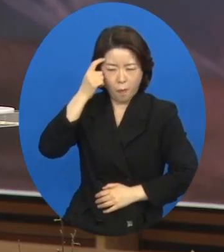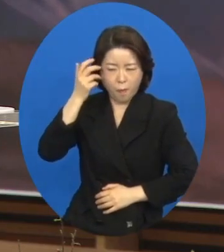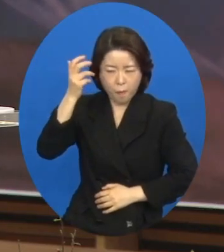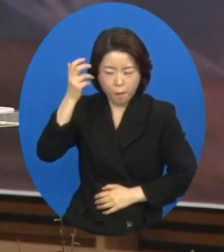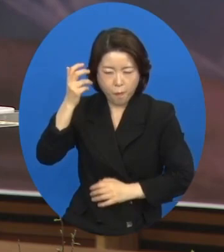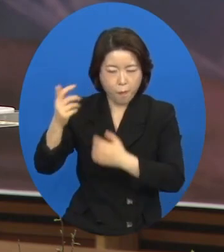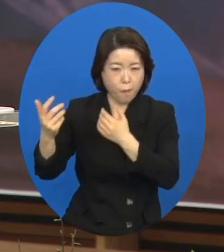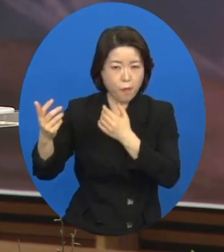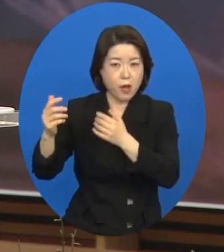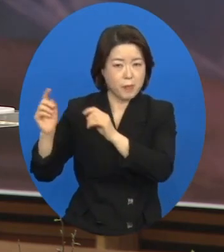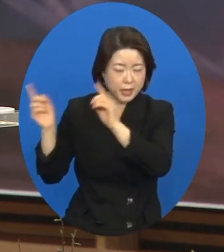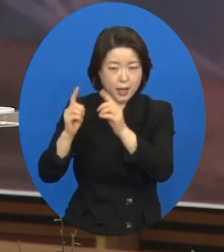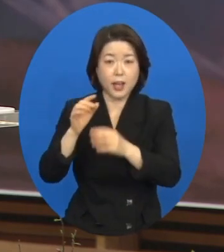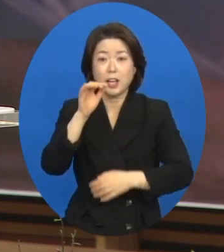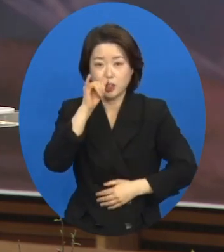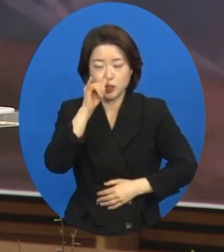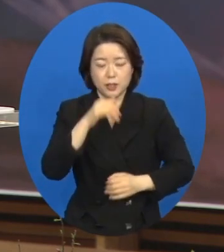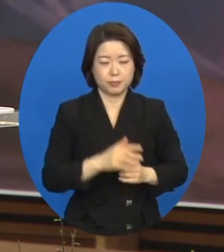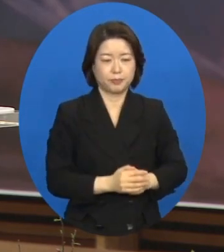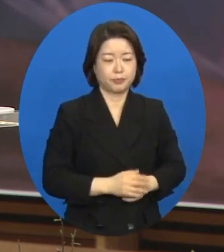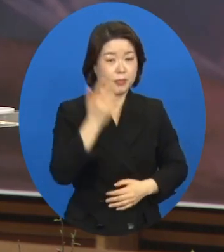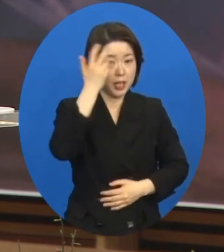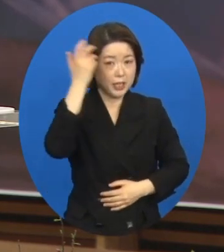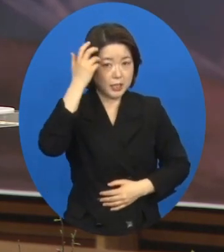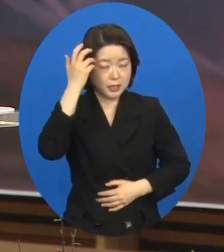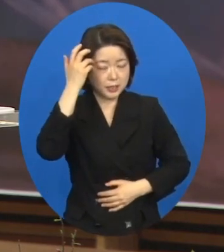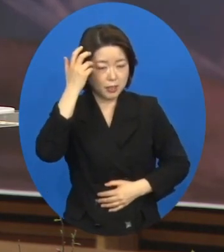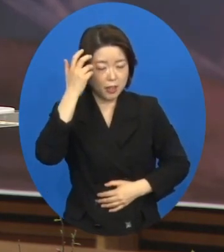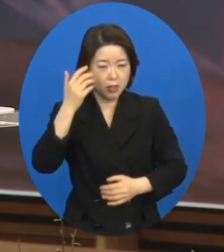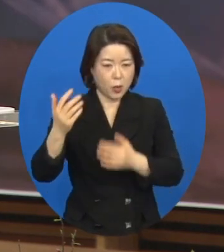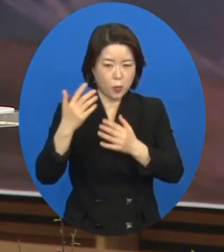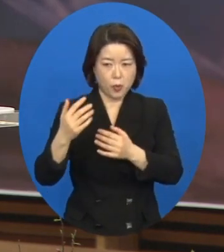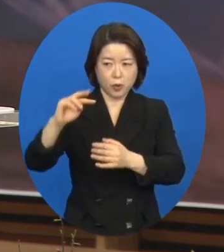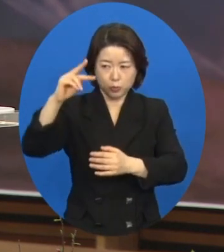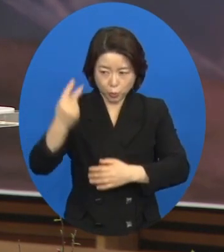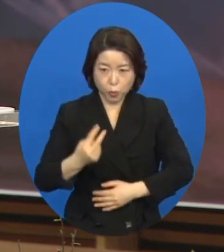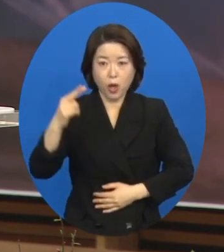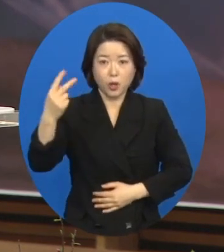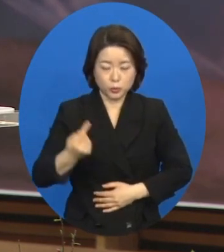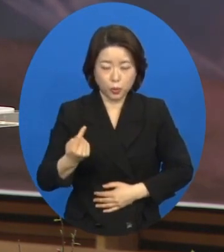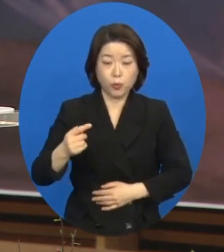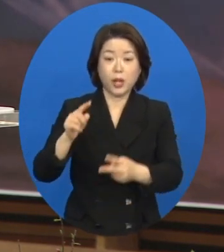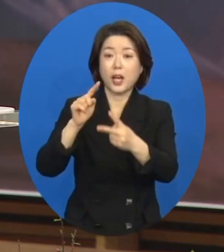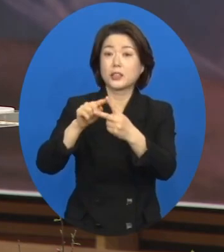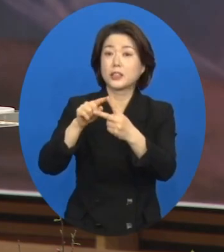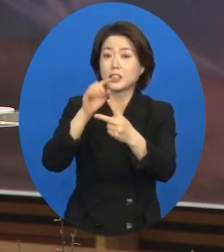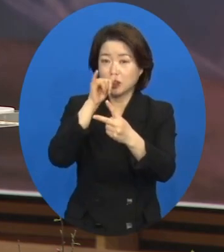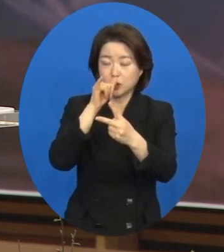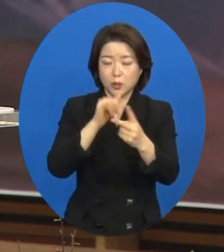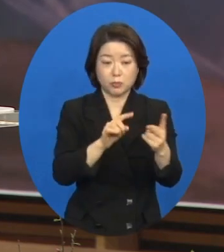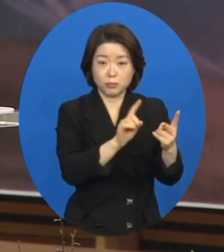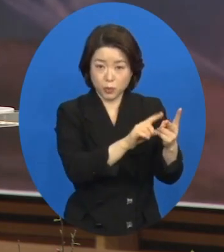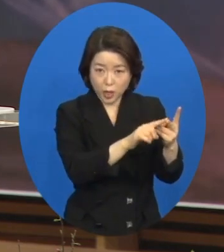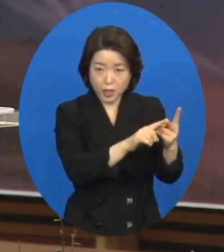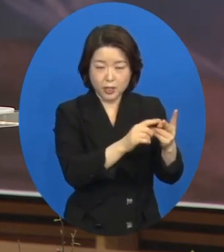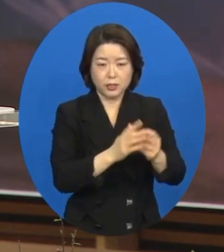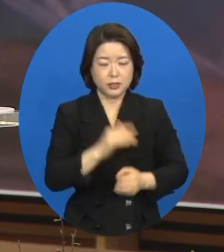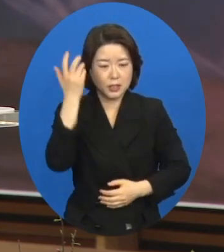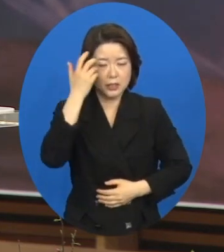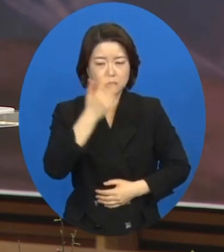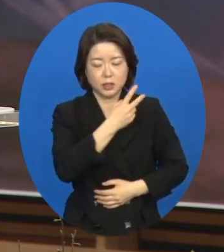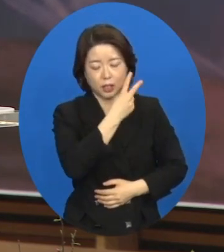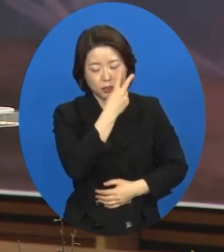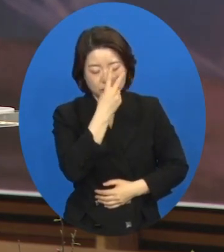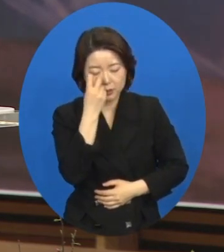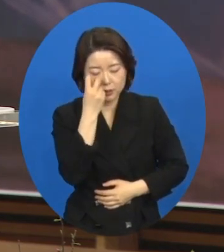그리고 영적 각성으로 인하여서 잃어버렸던 영혼들이 돌아오는 그런 시기가 있었고요. 또 한편으로는 영적으로